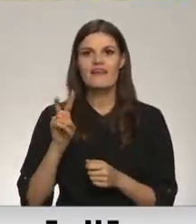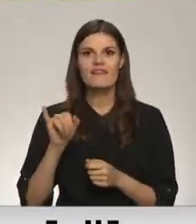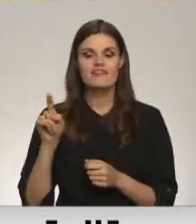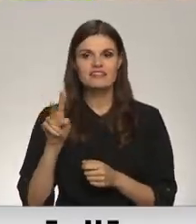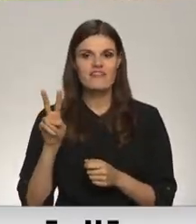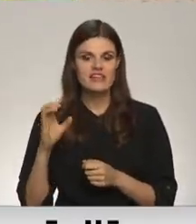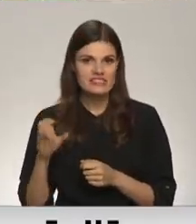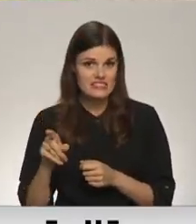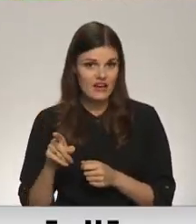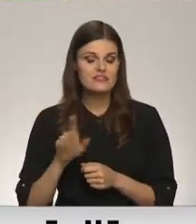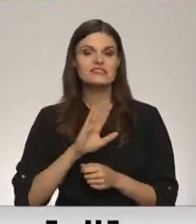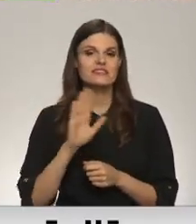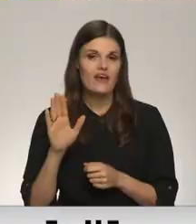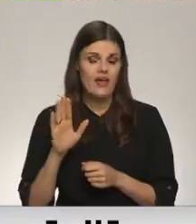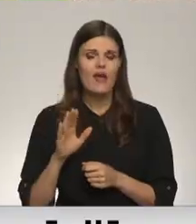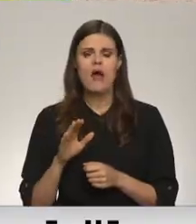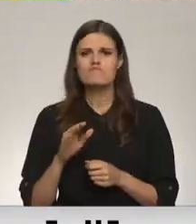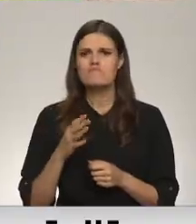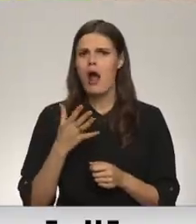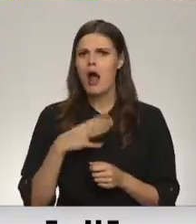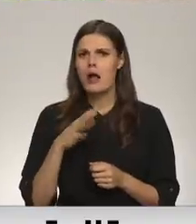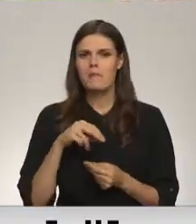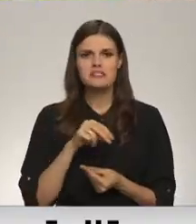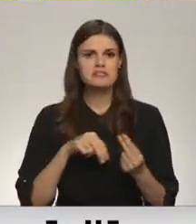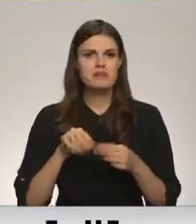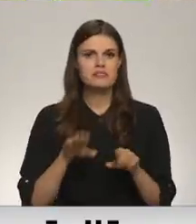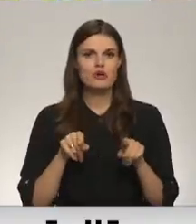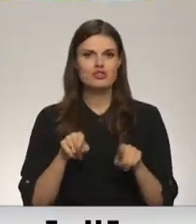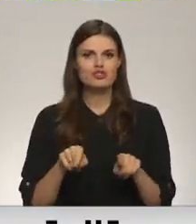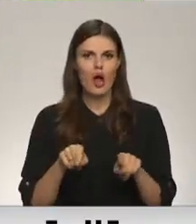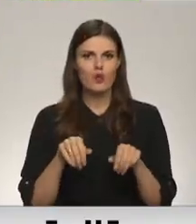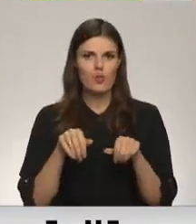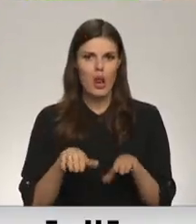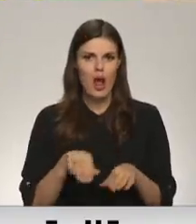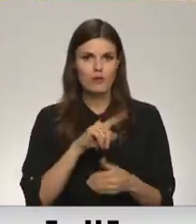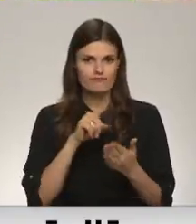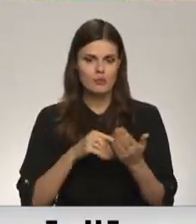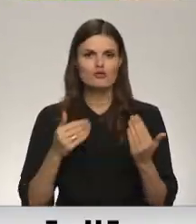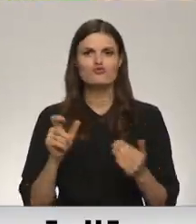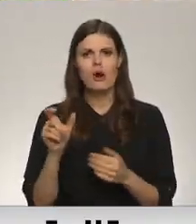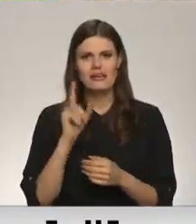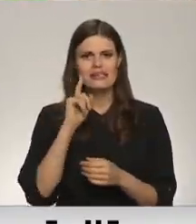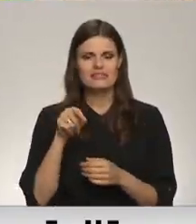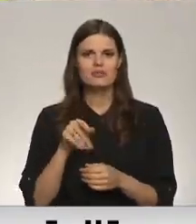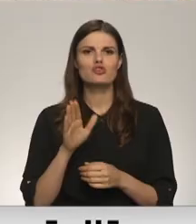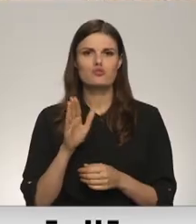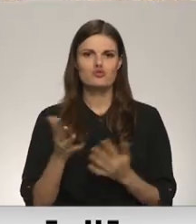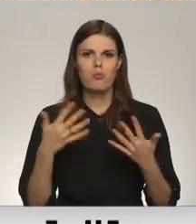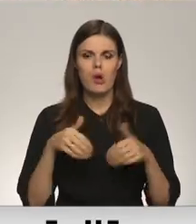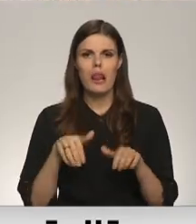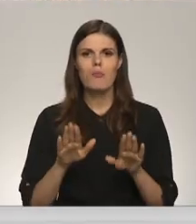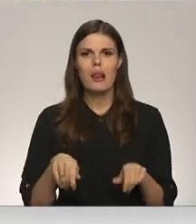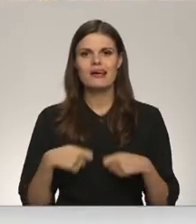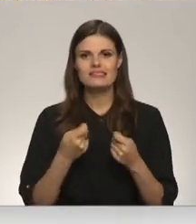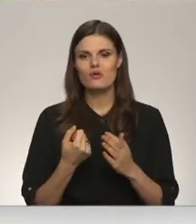Sveicinās, labdien! Labdien! Sakiet, lūdzu, kāpēc tiek spriests par šādu lēmumu? Jā, nu šobrīd ir zināms, ka tas būs politisks lēmums, lai sniegt